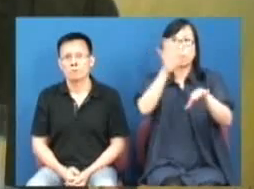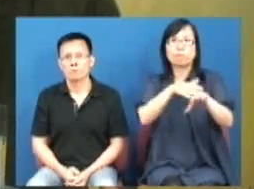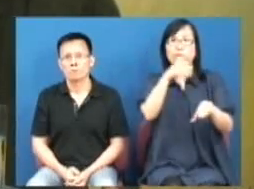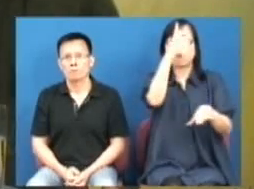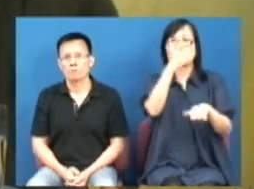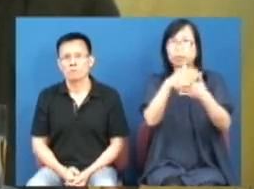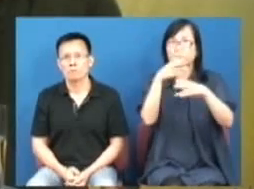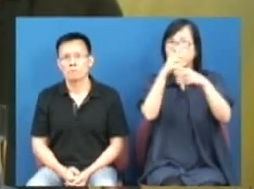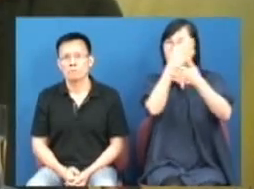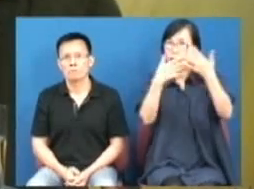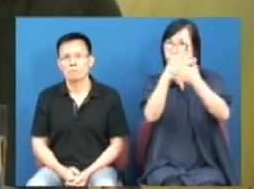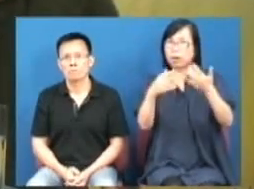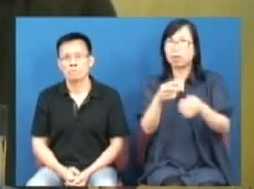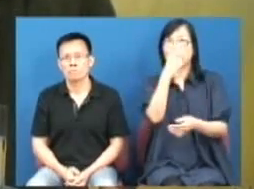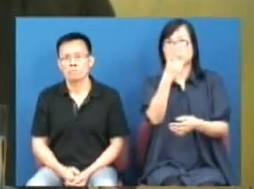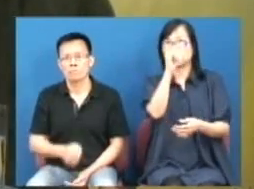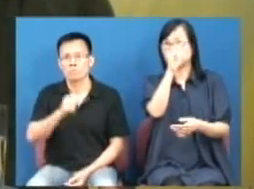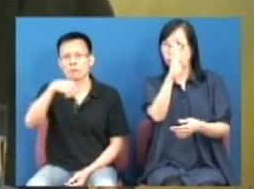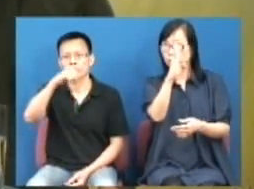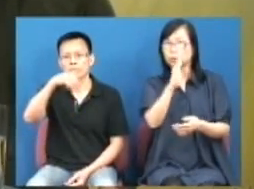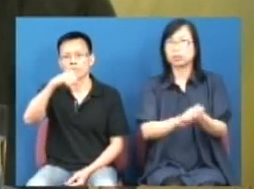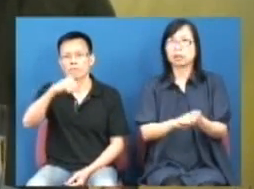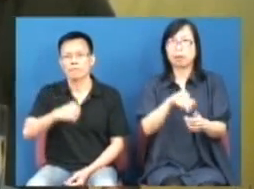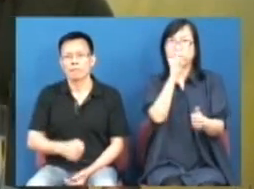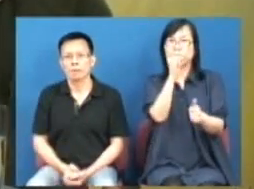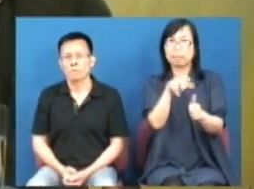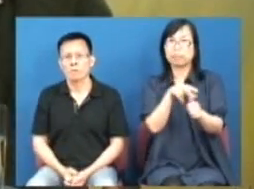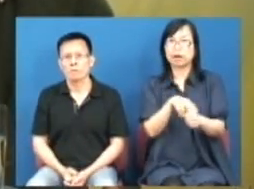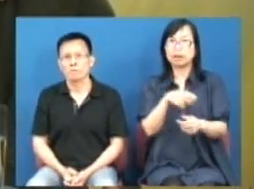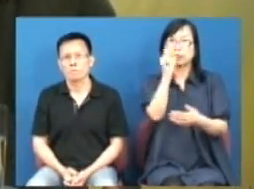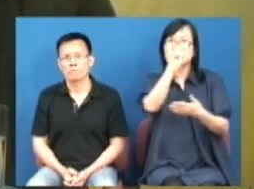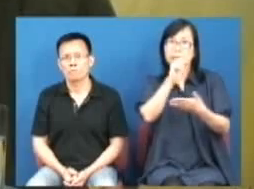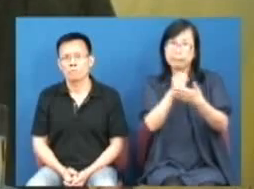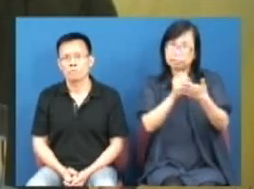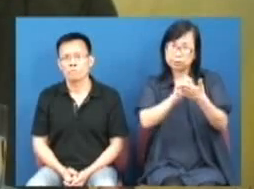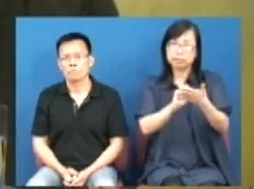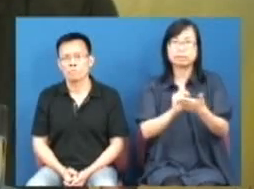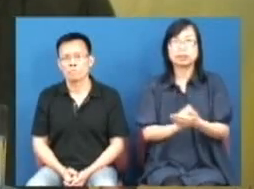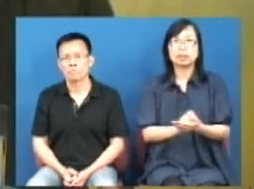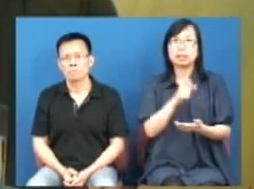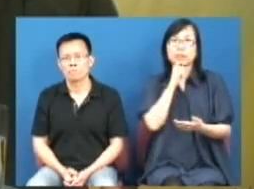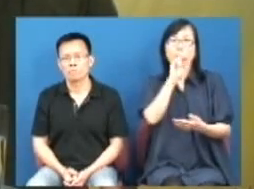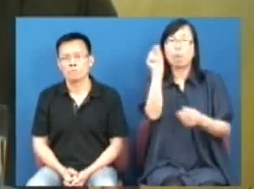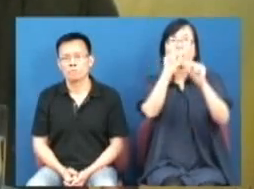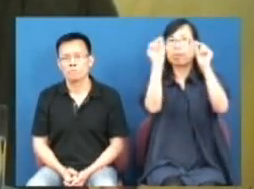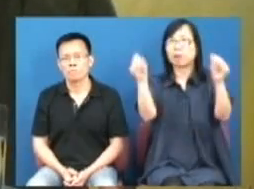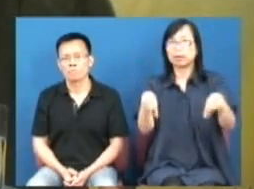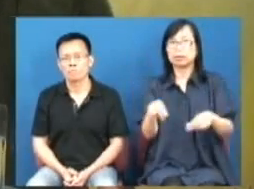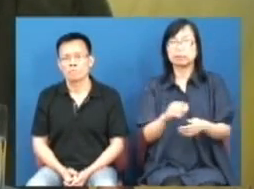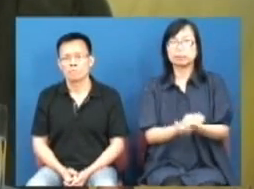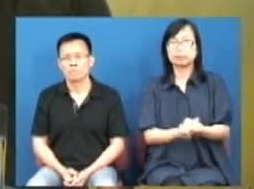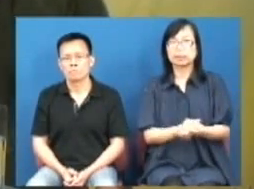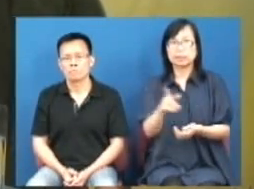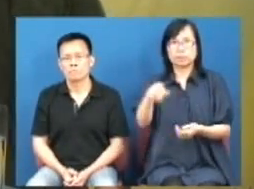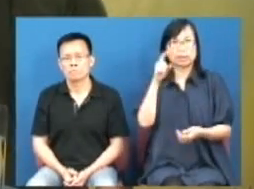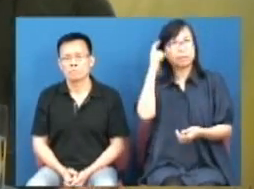段聲音上 YouTube， 咁就係會觸犯呢個條例。但我寫一段文字咧，寫一段文字咧又冇問題喎。所以正正呢個觀